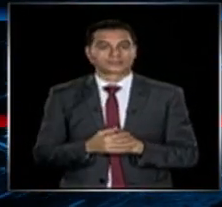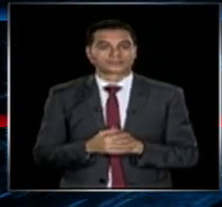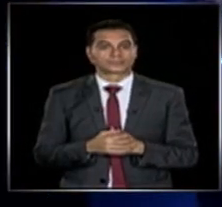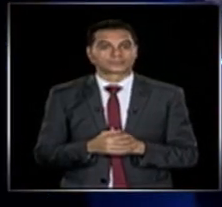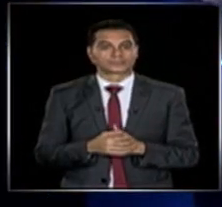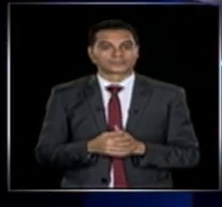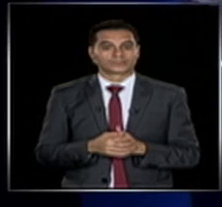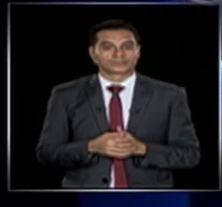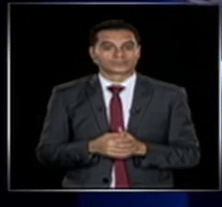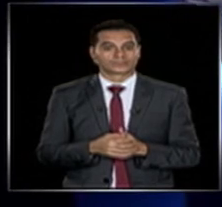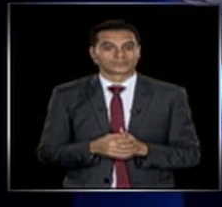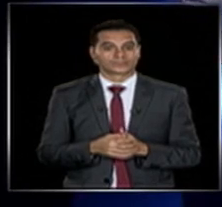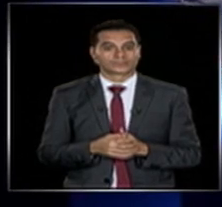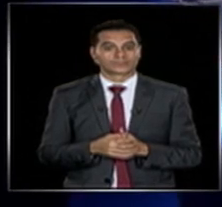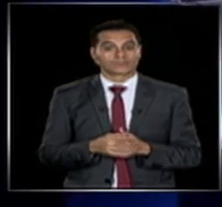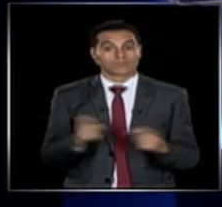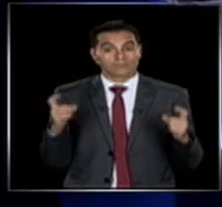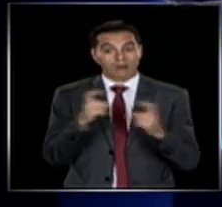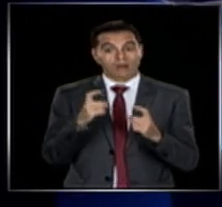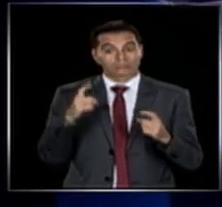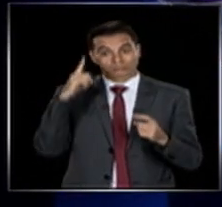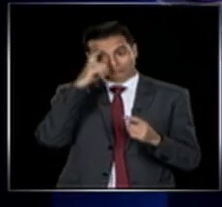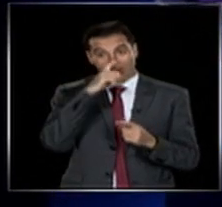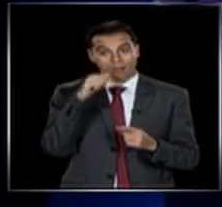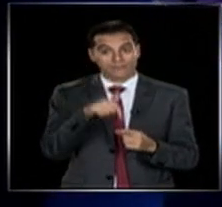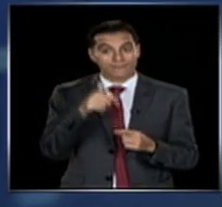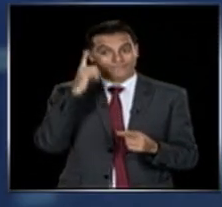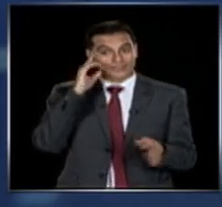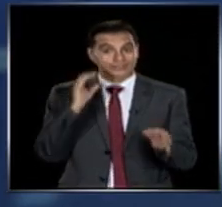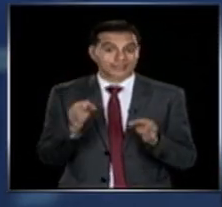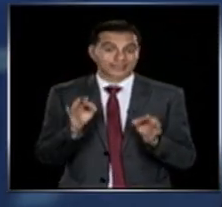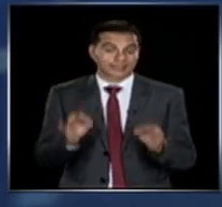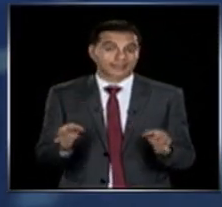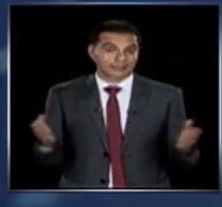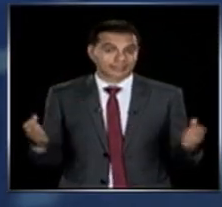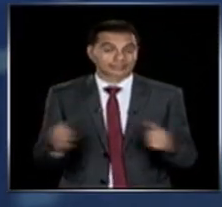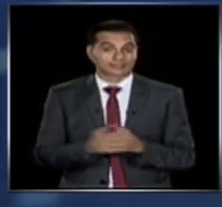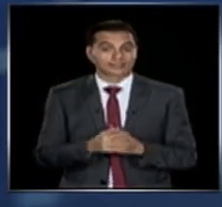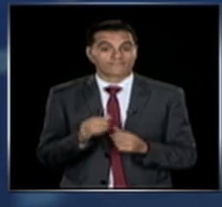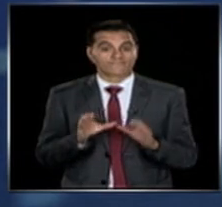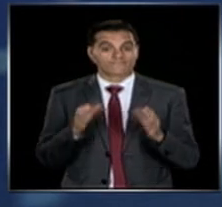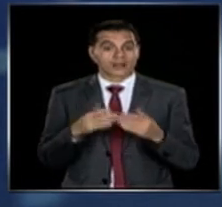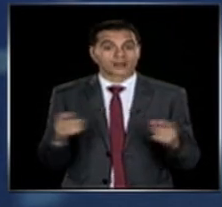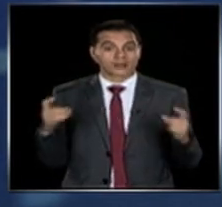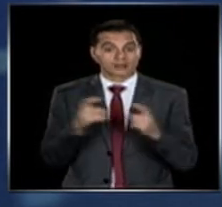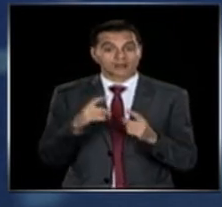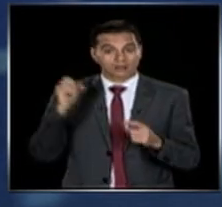البديهة. المباراة صعبة يا مزجانجي. صعبة جدا يعني. جدا. فريق الرعد ما بيهزرش. يعني